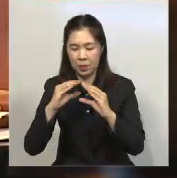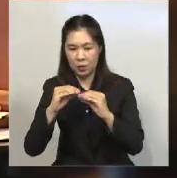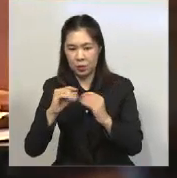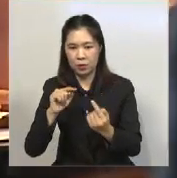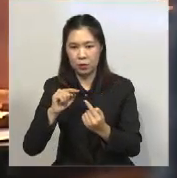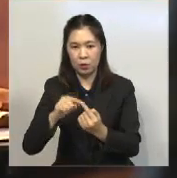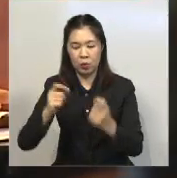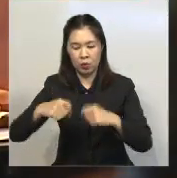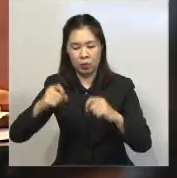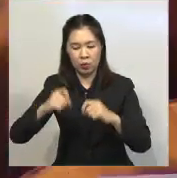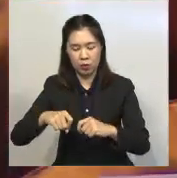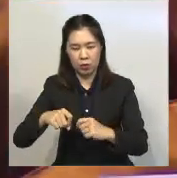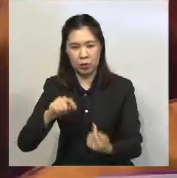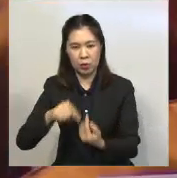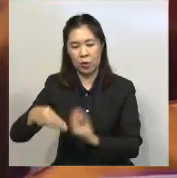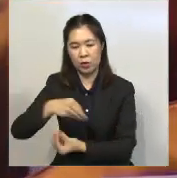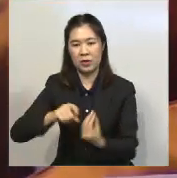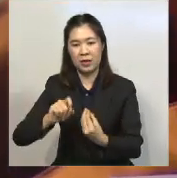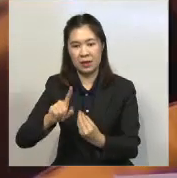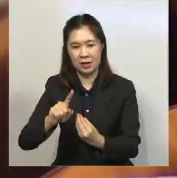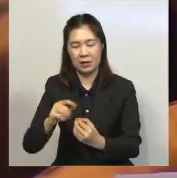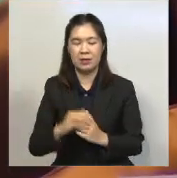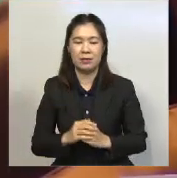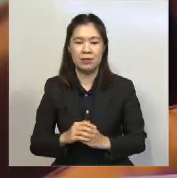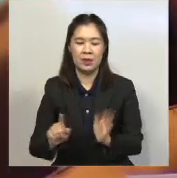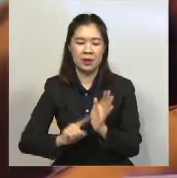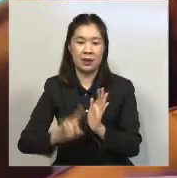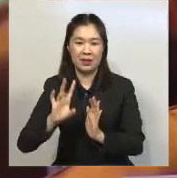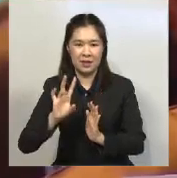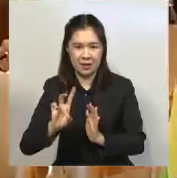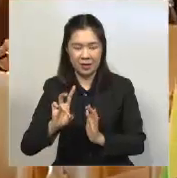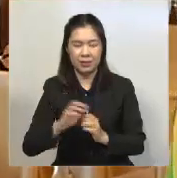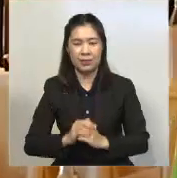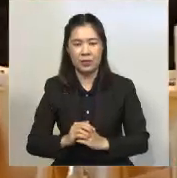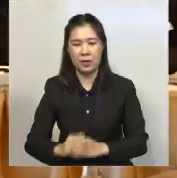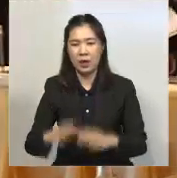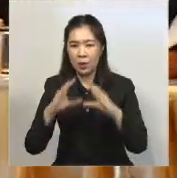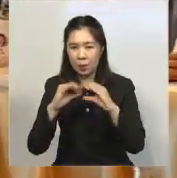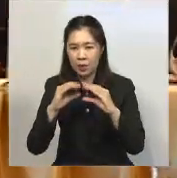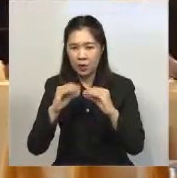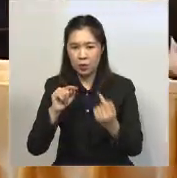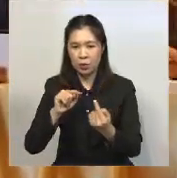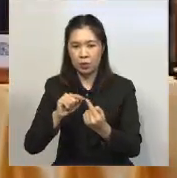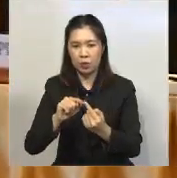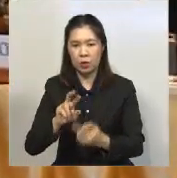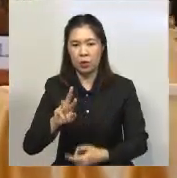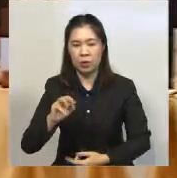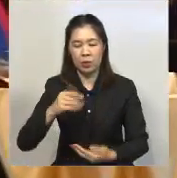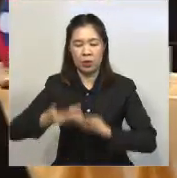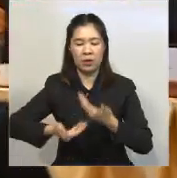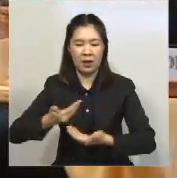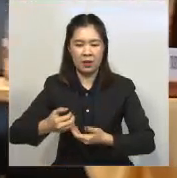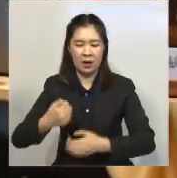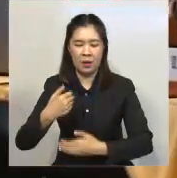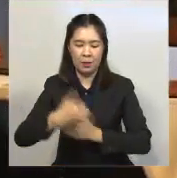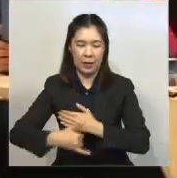รีความตกลงหุ้นส่วนเศรษฐกิจระดับภูมิภาคหรืออาเซบครั้งที่7และการประชุมระหว่างรัฐมนตรีการค้าอาเซียน10ประเ